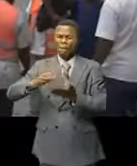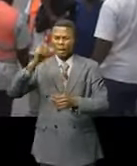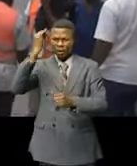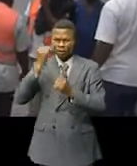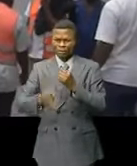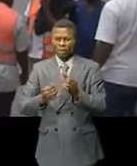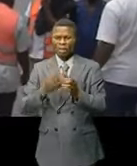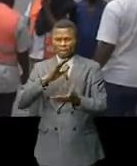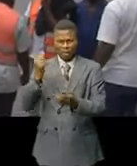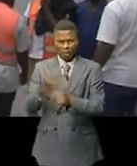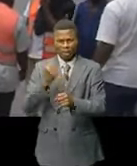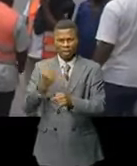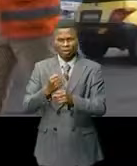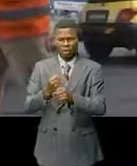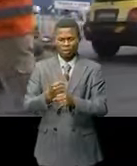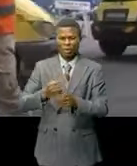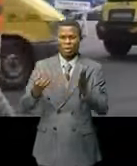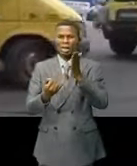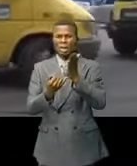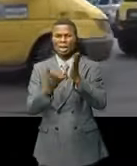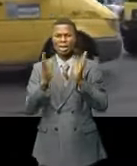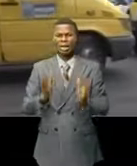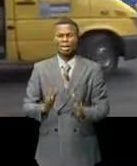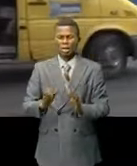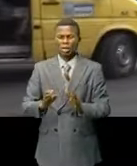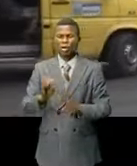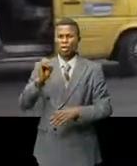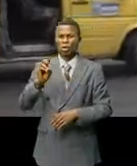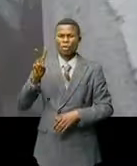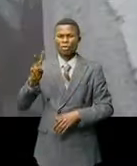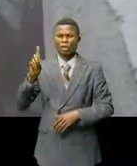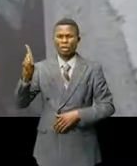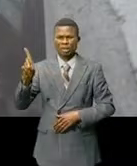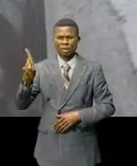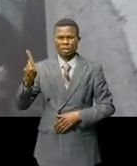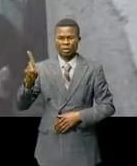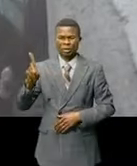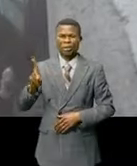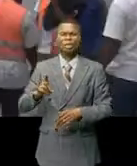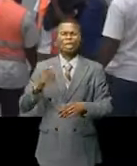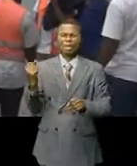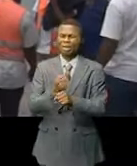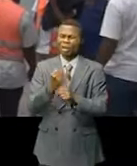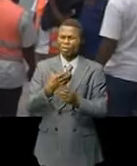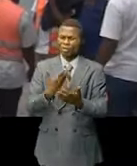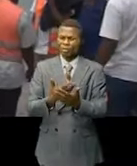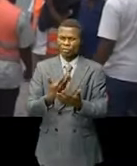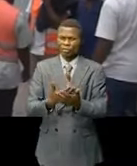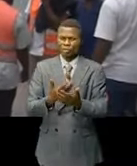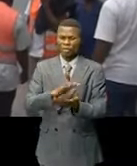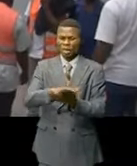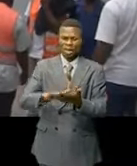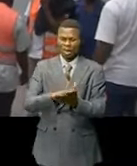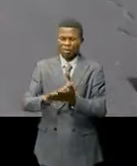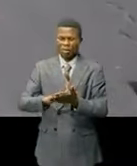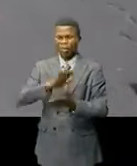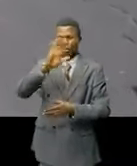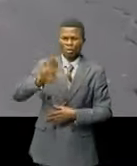train d'être faite par les ingénieurs de l'office de voirie et drainage. Ils s'attellent à renforcer la couche d'enrobé